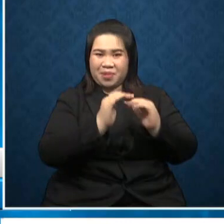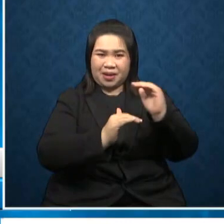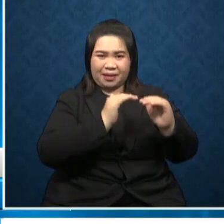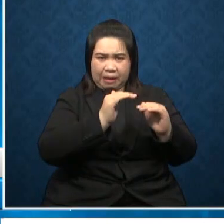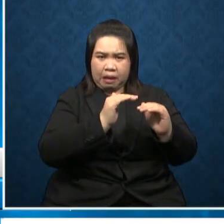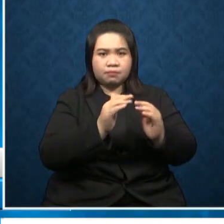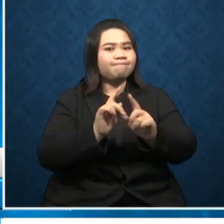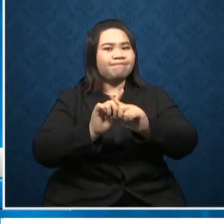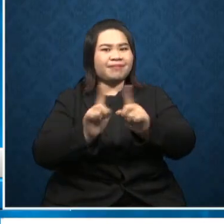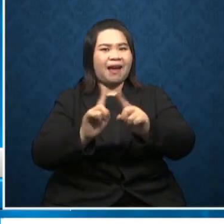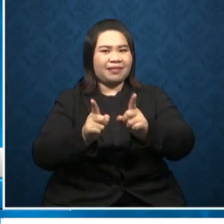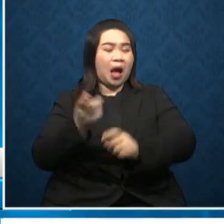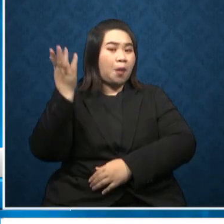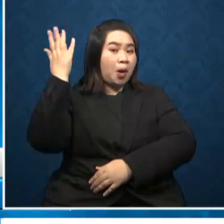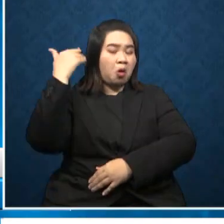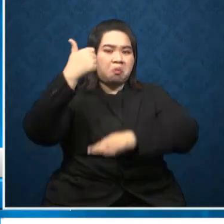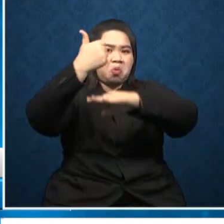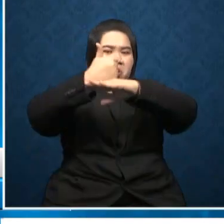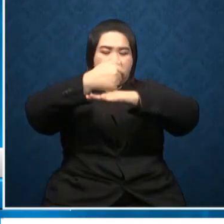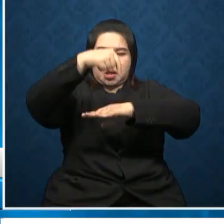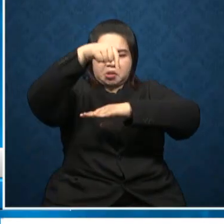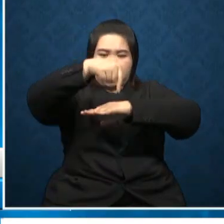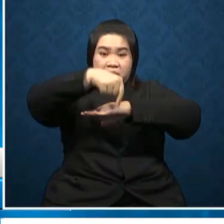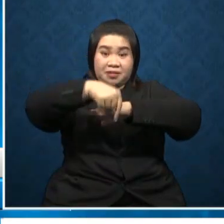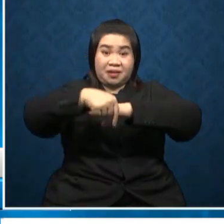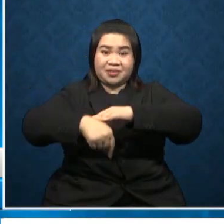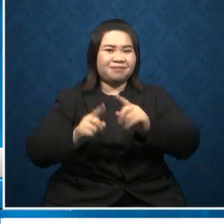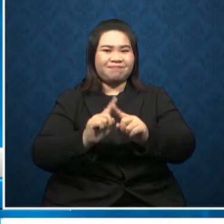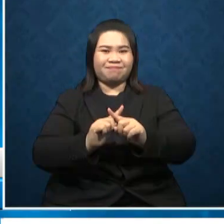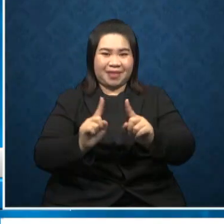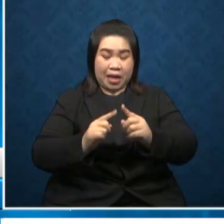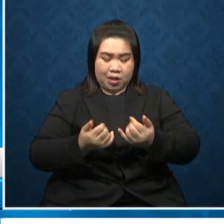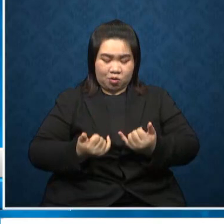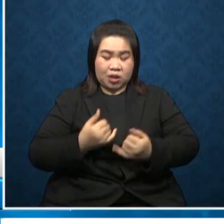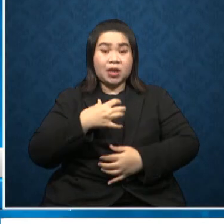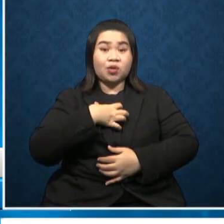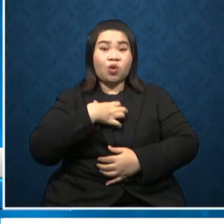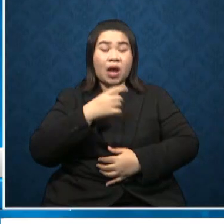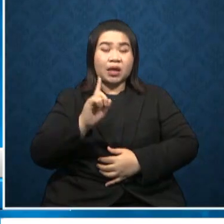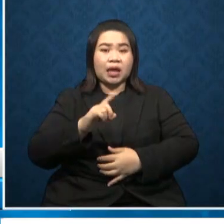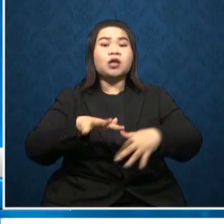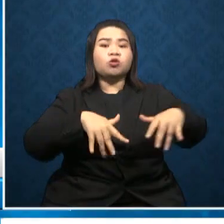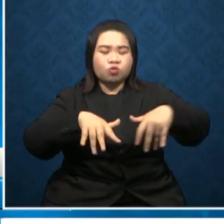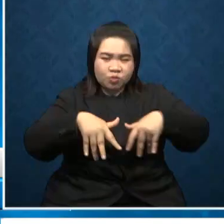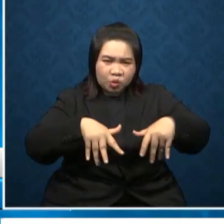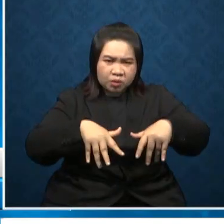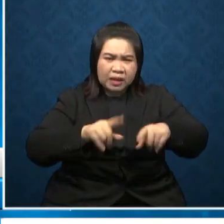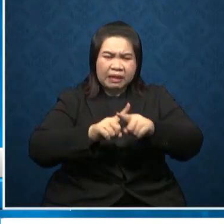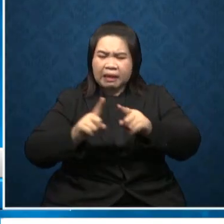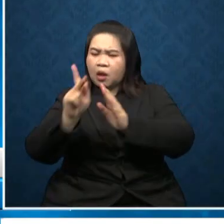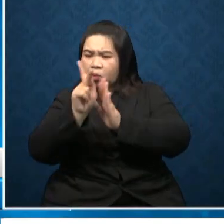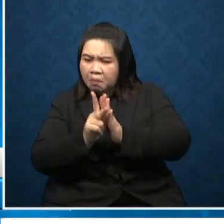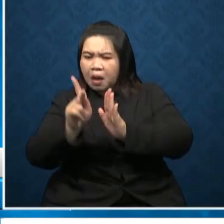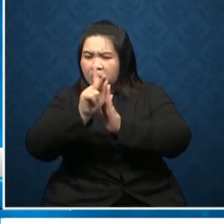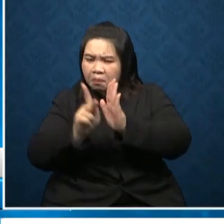ศึกษาที่ทำจากบนลงล่างการปฏิรูปการศึกษาที่เรามุ่งไปออกกฎหมายพ.ร.บการศึกษา